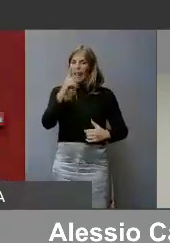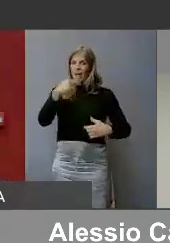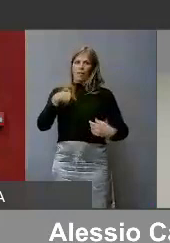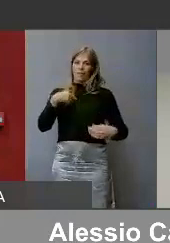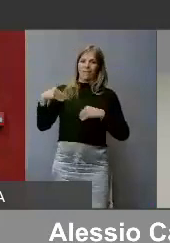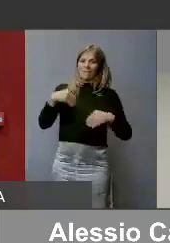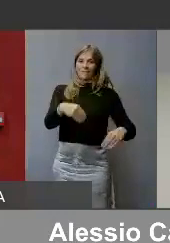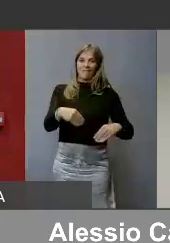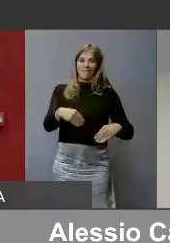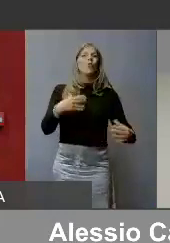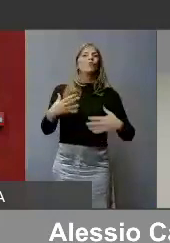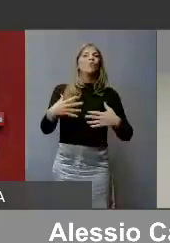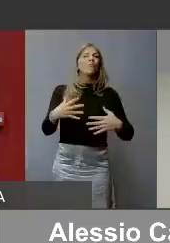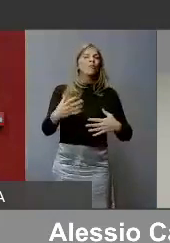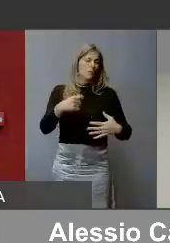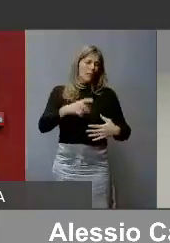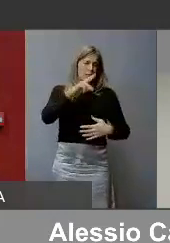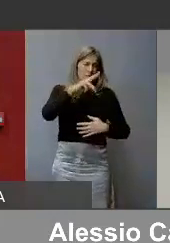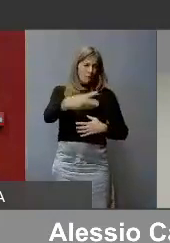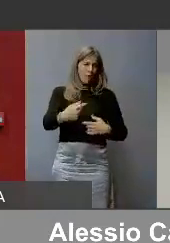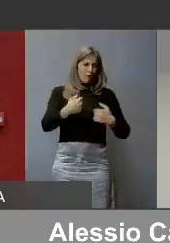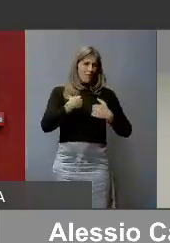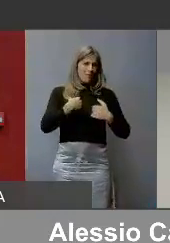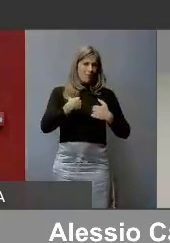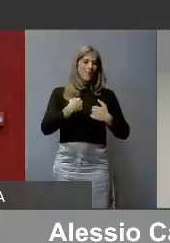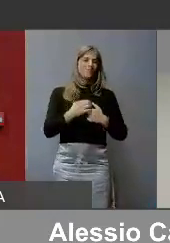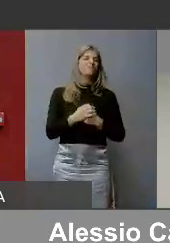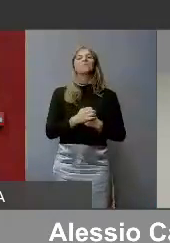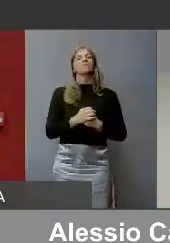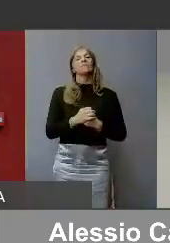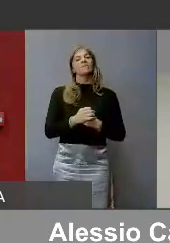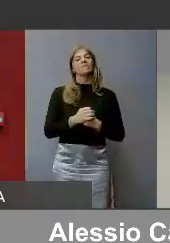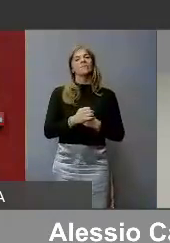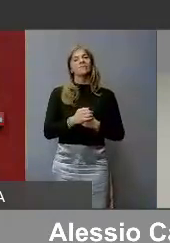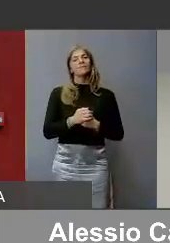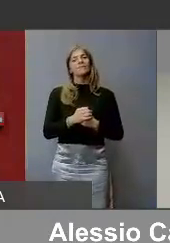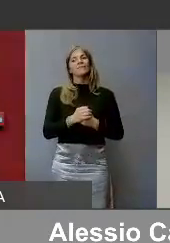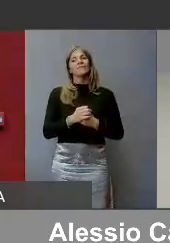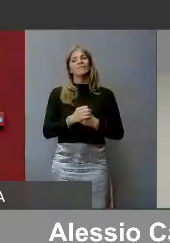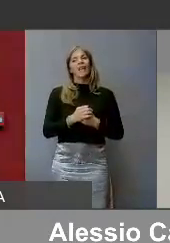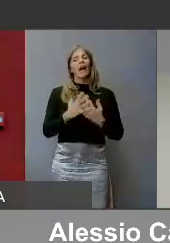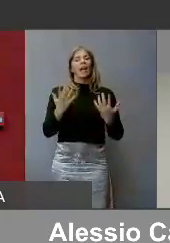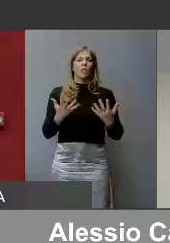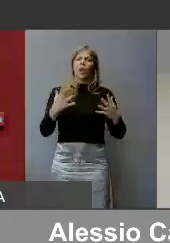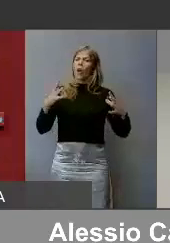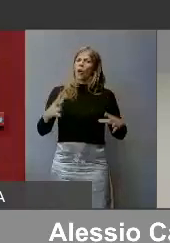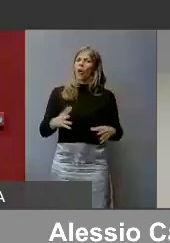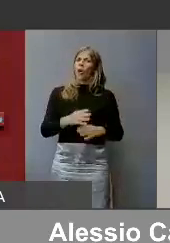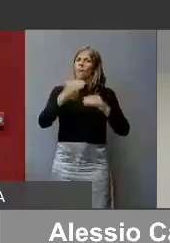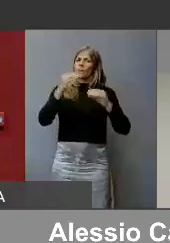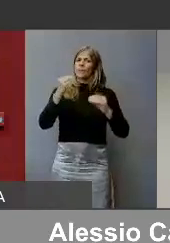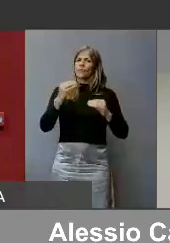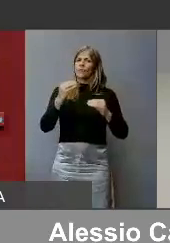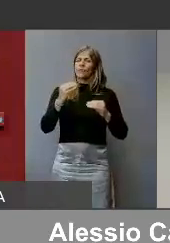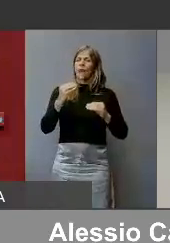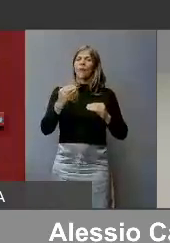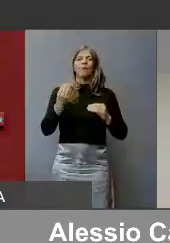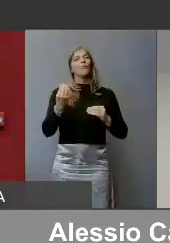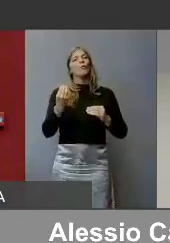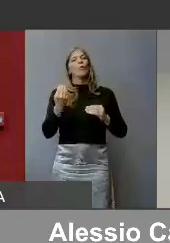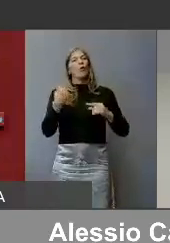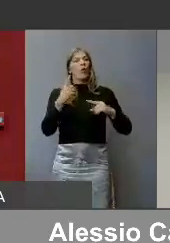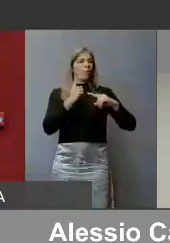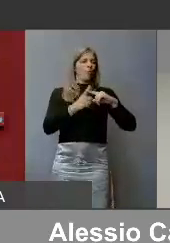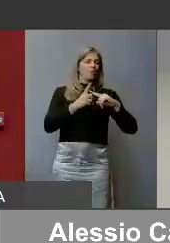risposta allora tanto io partirei dal dall'estrema diciamo positività poi del contenuto dell'interrogazione cioè di questi